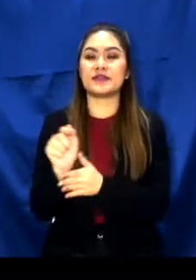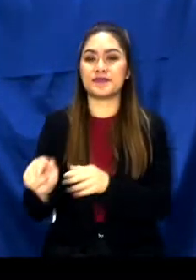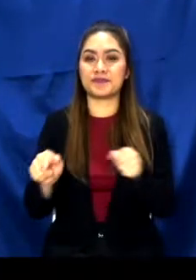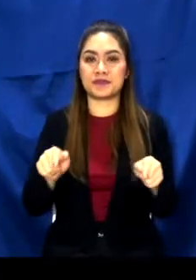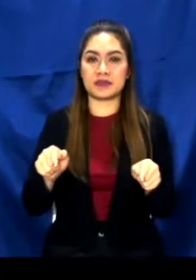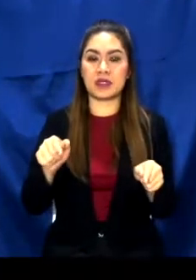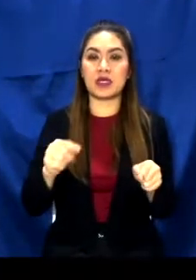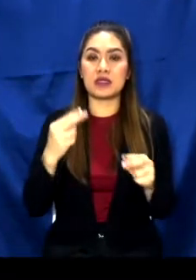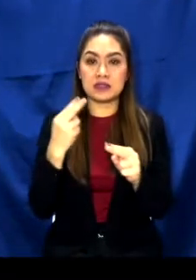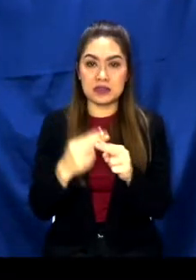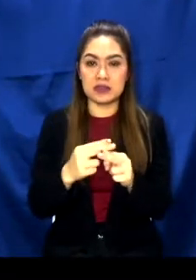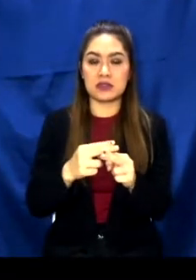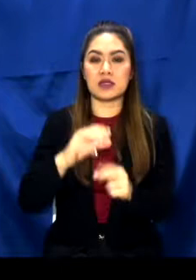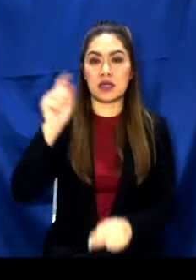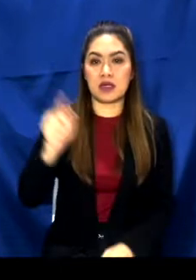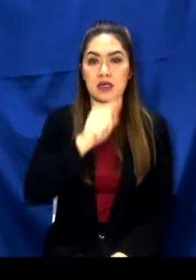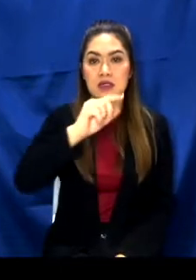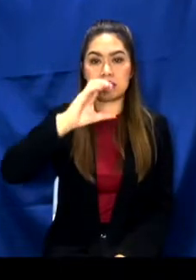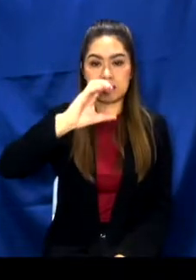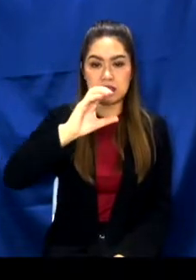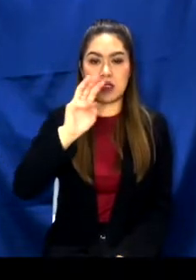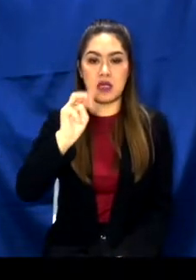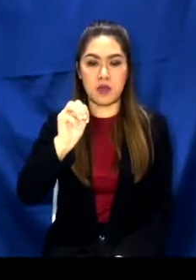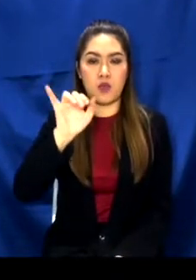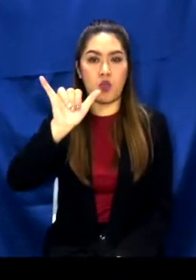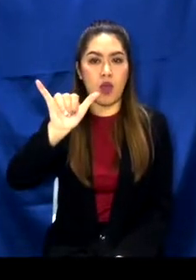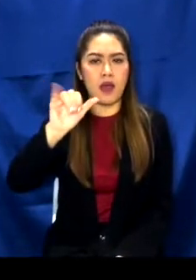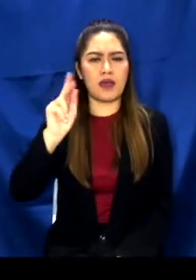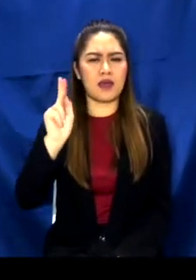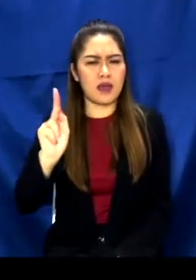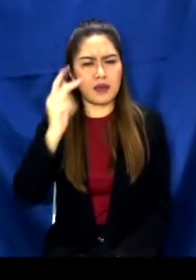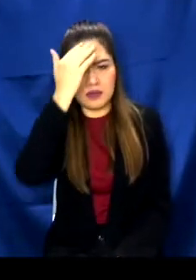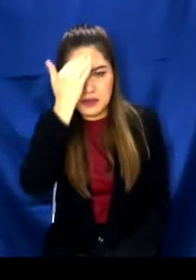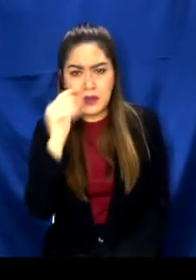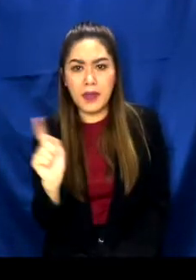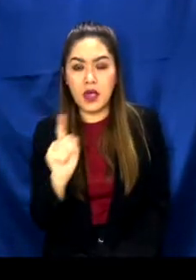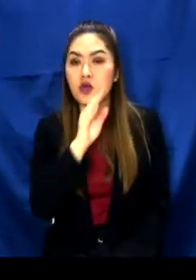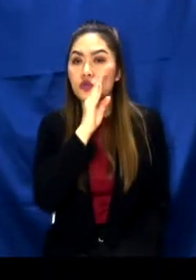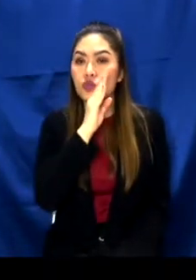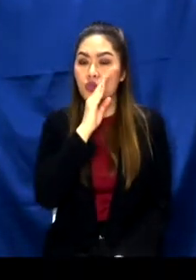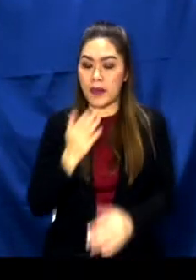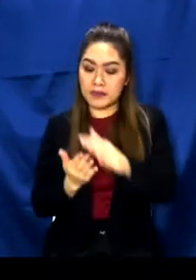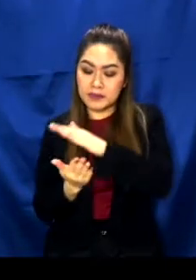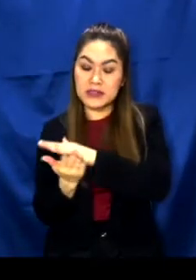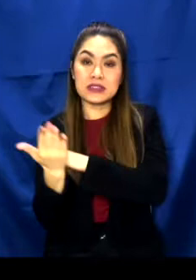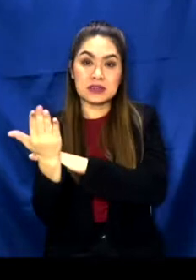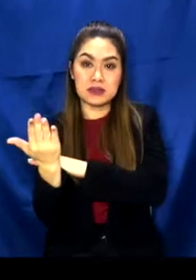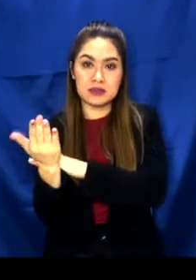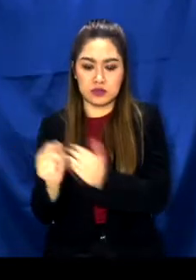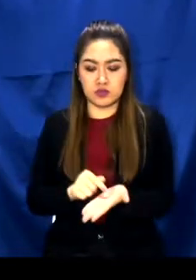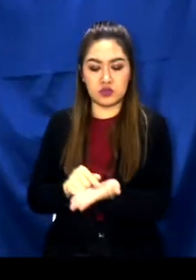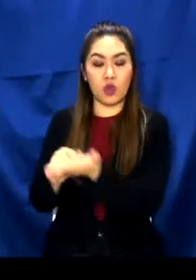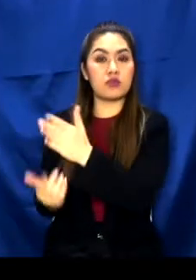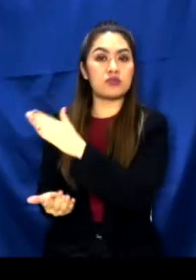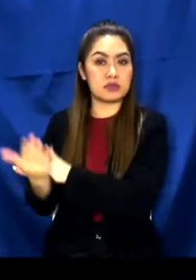CMYK ทำไมเราถึงเลือกเป็น CMYK เพราะว่าเวลาเราไปพิมพ์เครื่องพิมพ์เนี่ยค่ะหรือว่าส่งพิมพ์เนี่ย